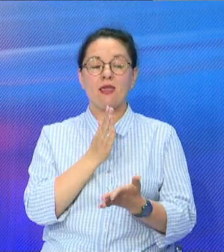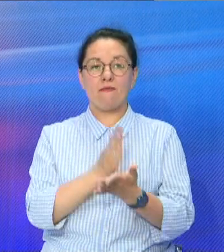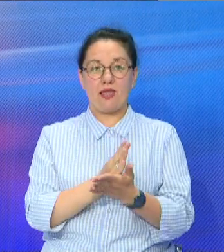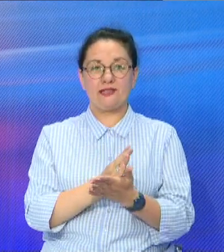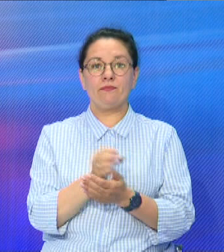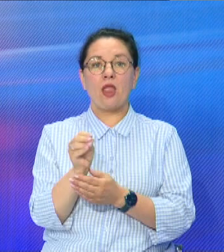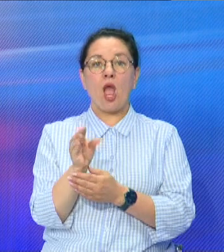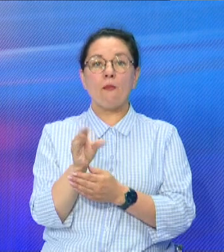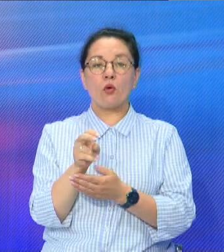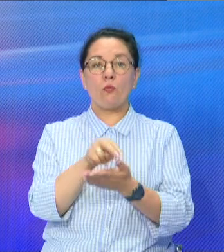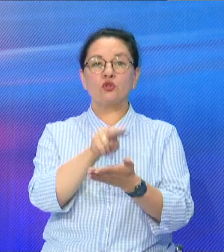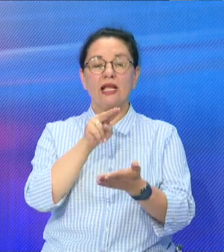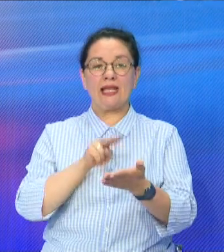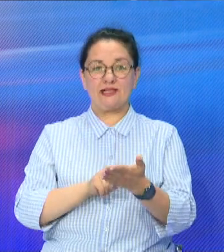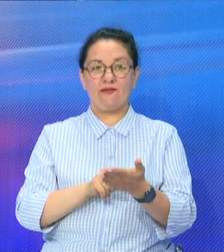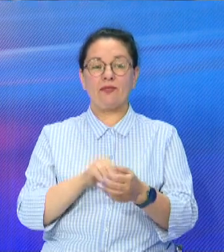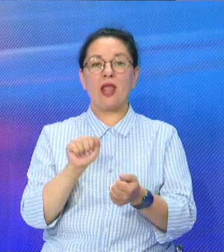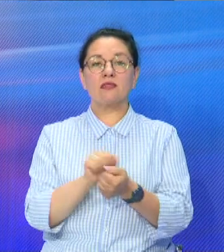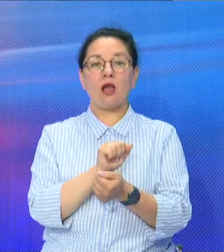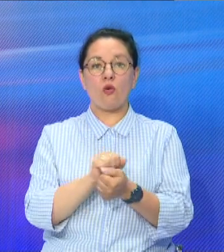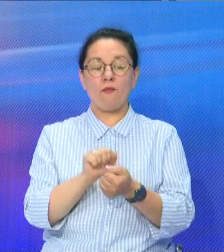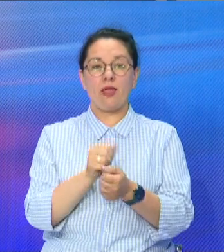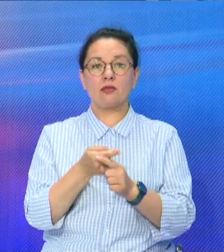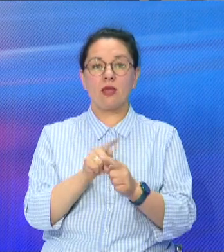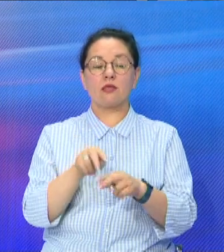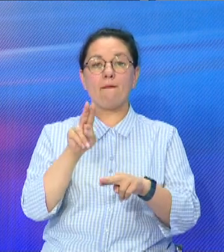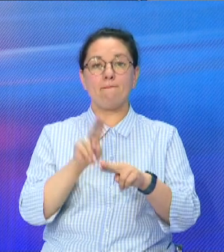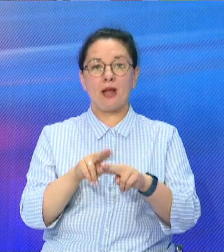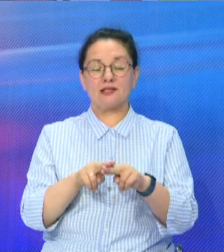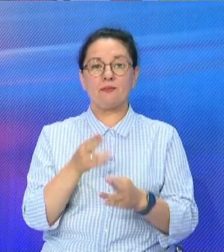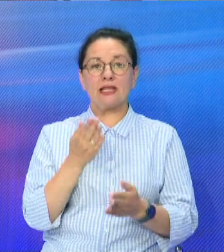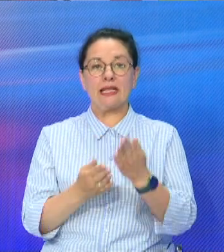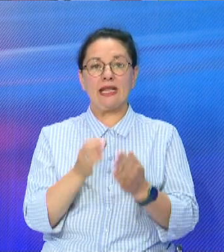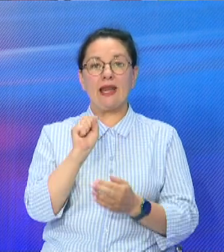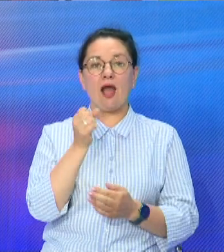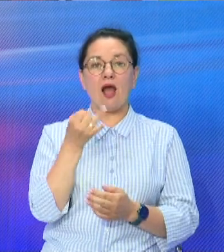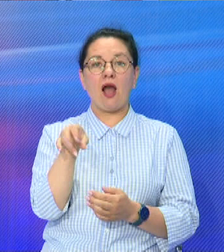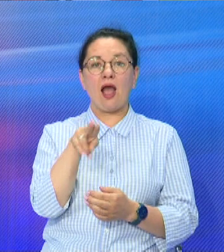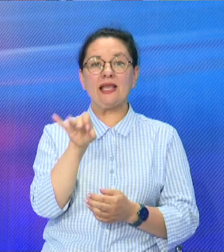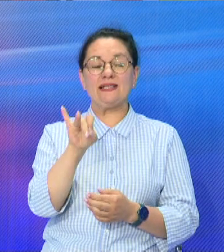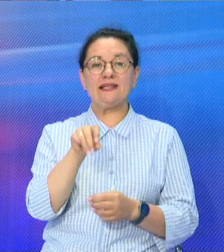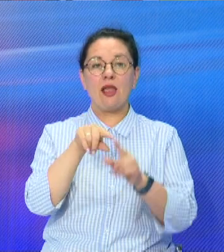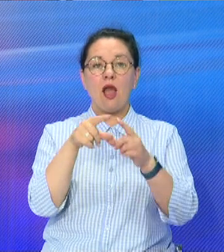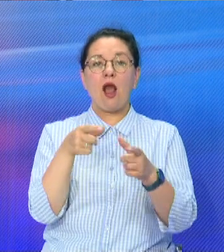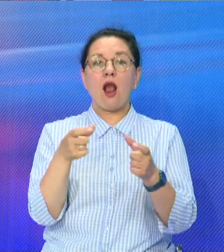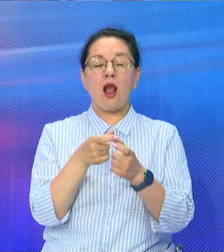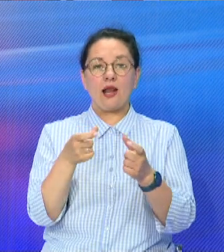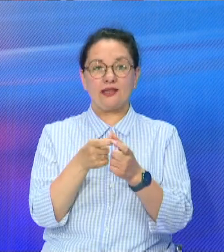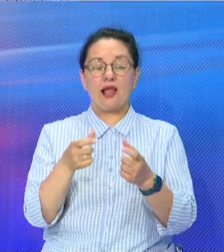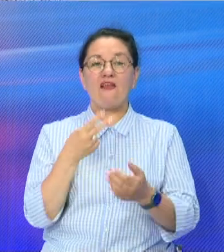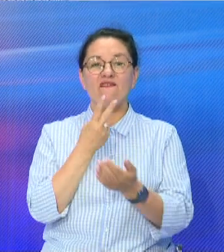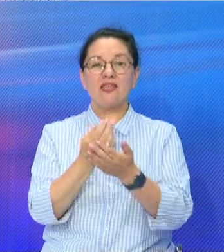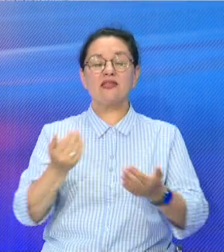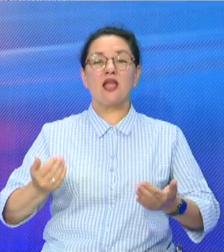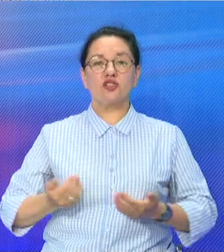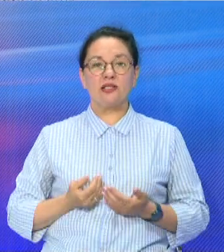пропуск документ эти подтверждая особу это паспорт ади card with накажи ханства беларуси по свершении